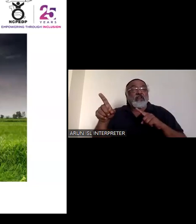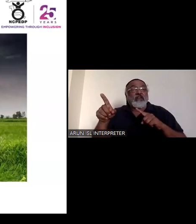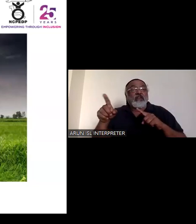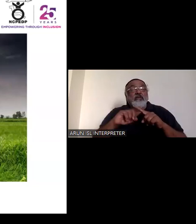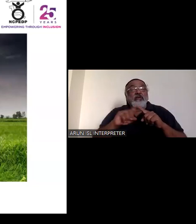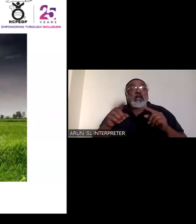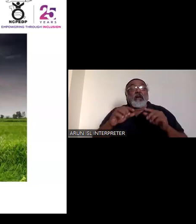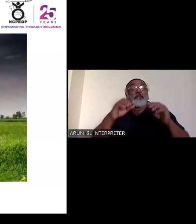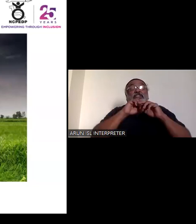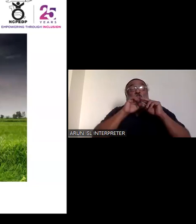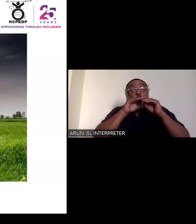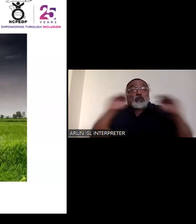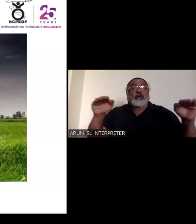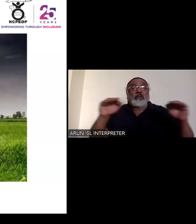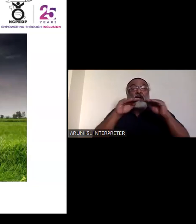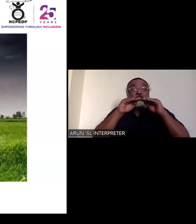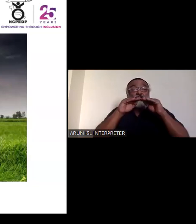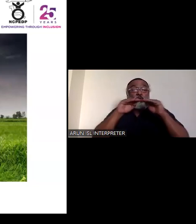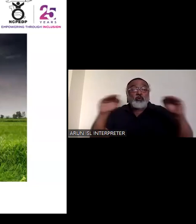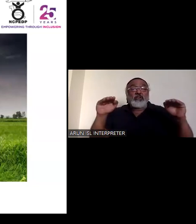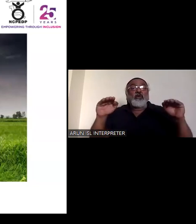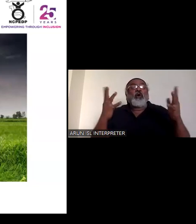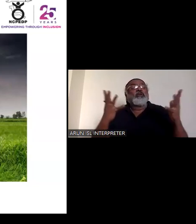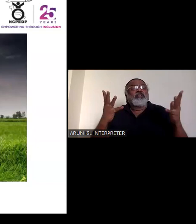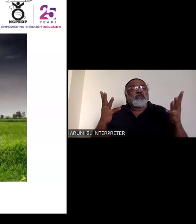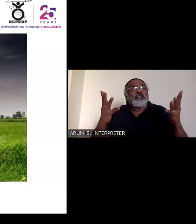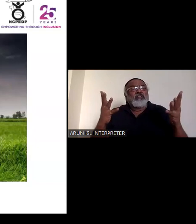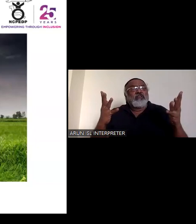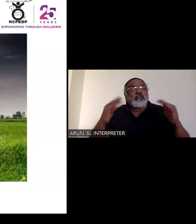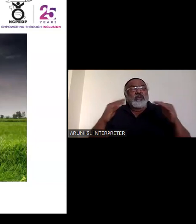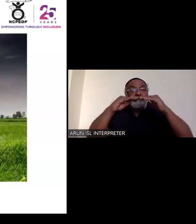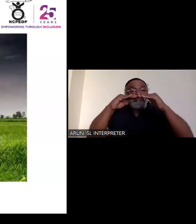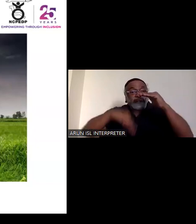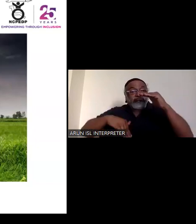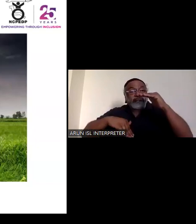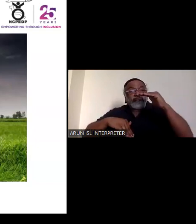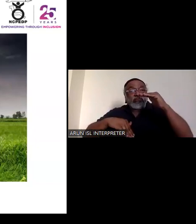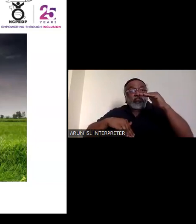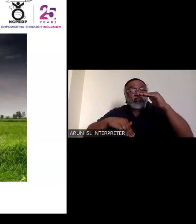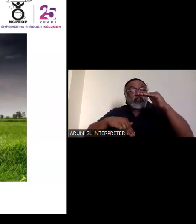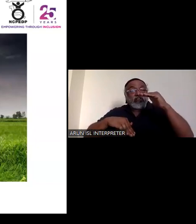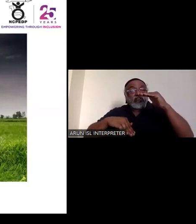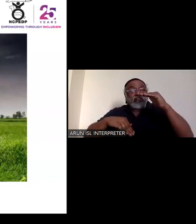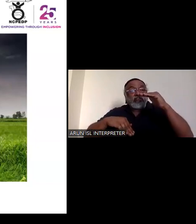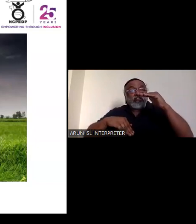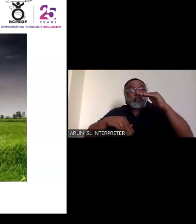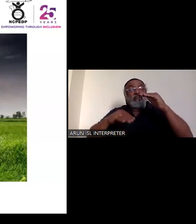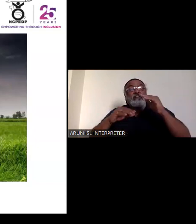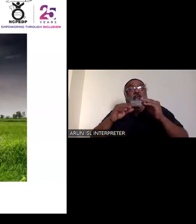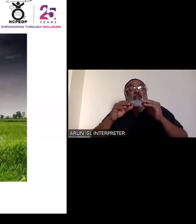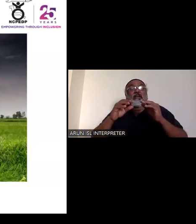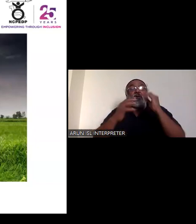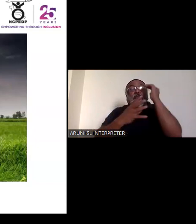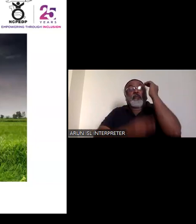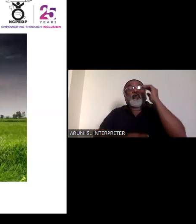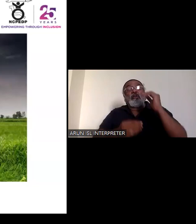हो गया कि एक तय पैमाना है जिसके नीचे, उस स्तर से नीचे जो लोग हैं वह गरीब